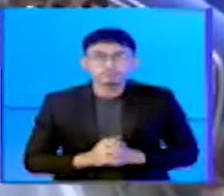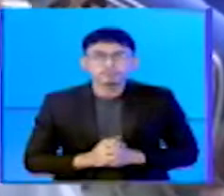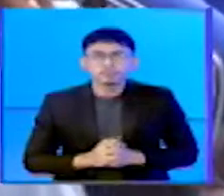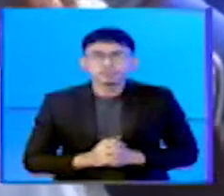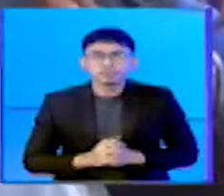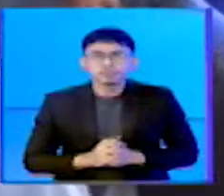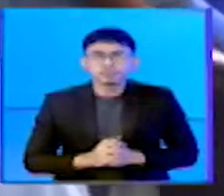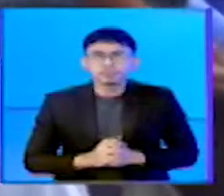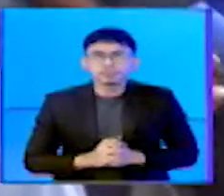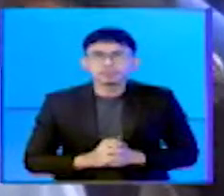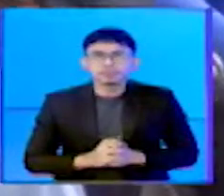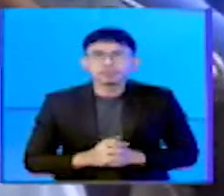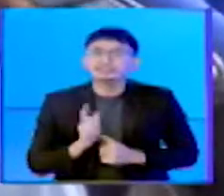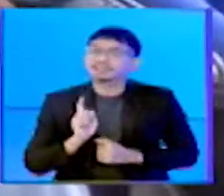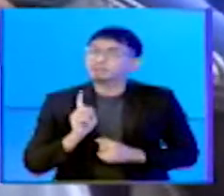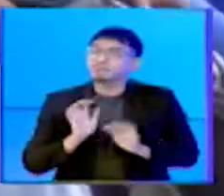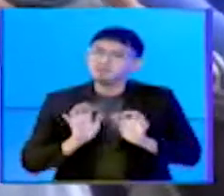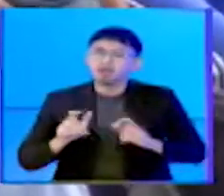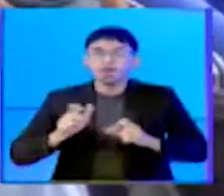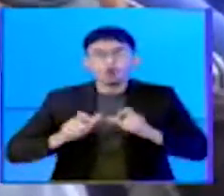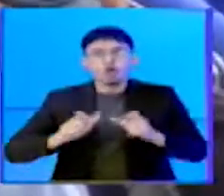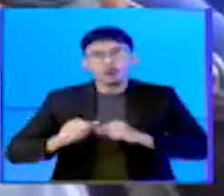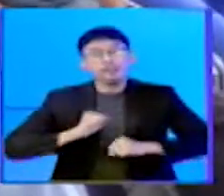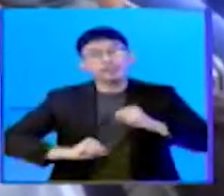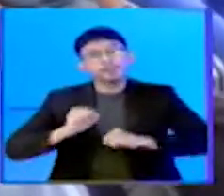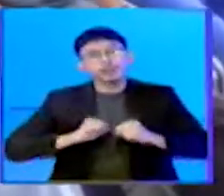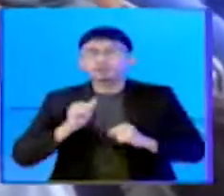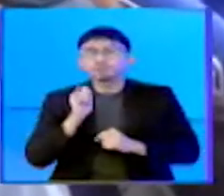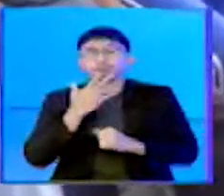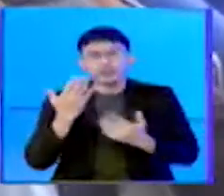gravitasi secara biasa atau gimana